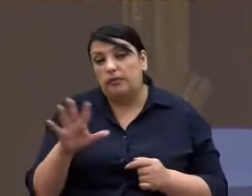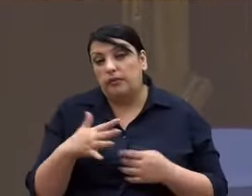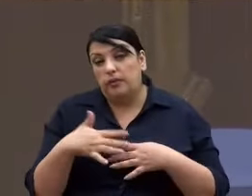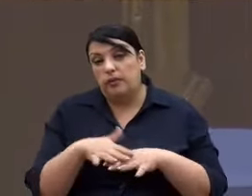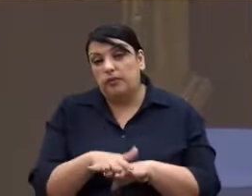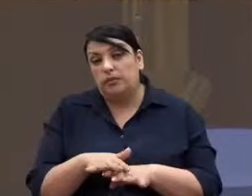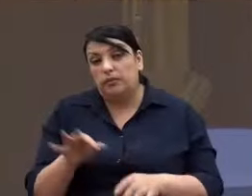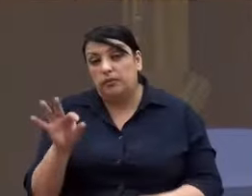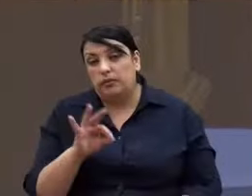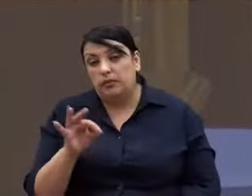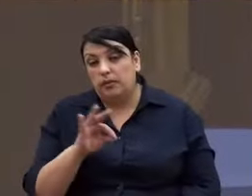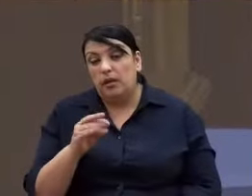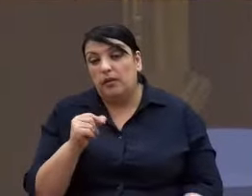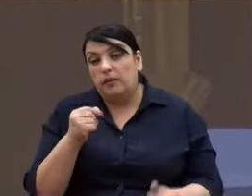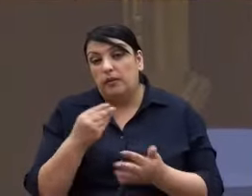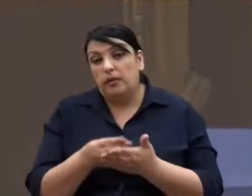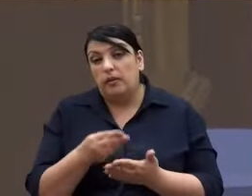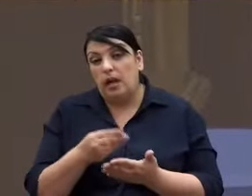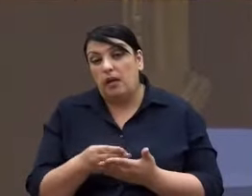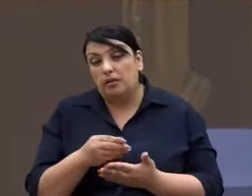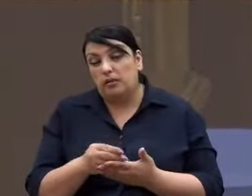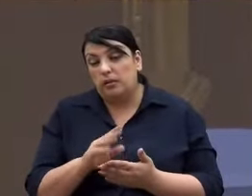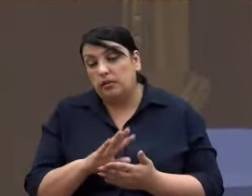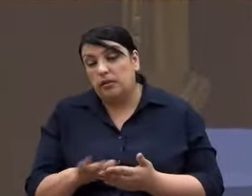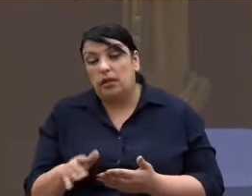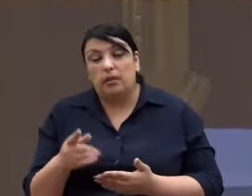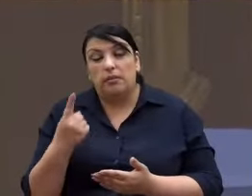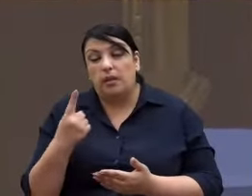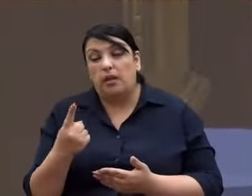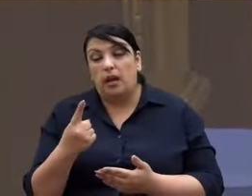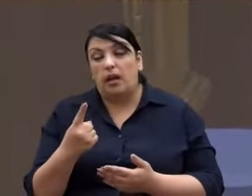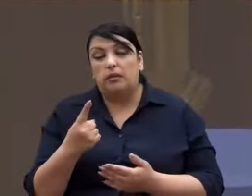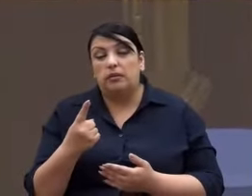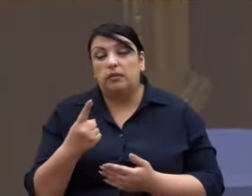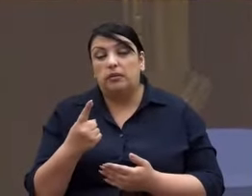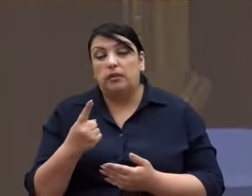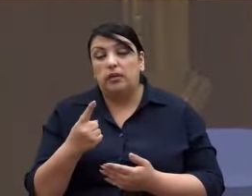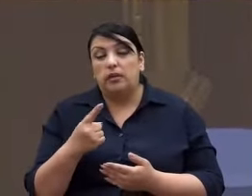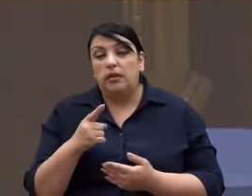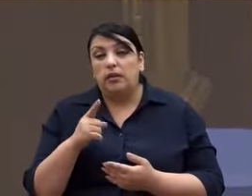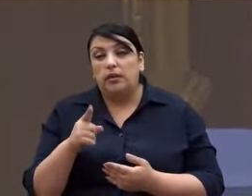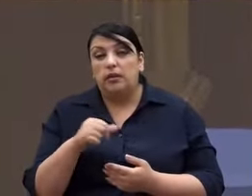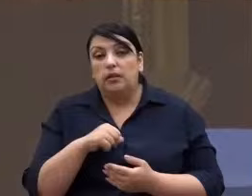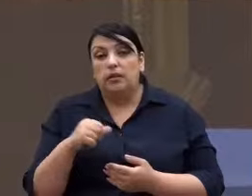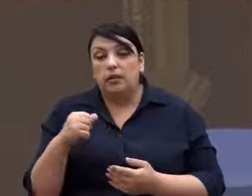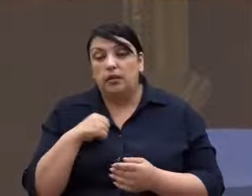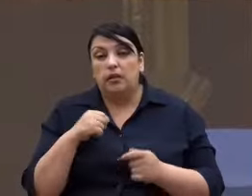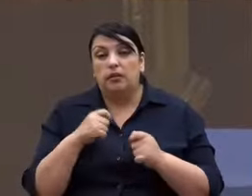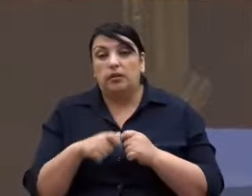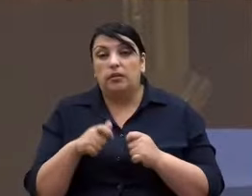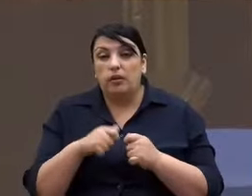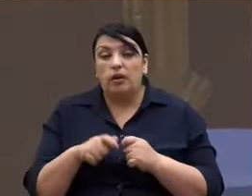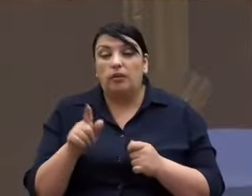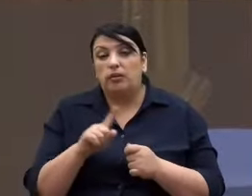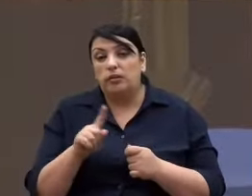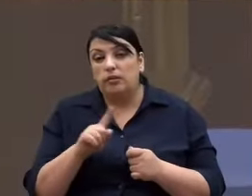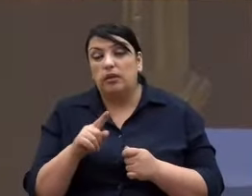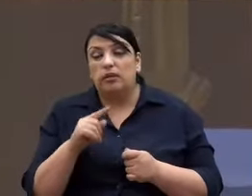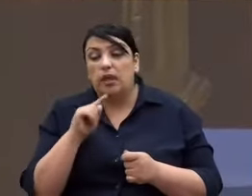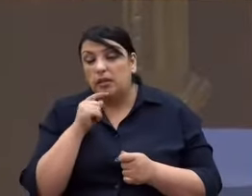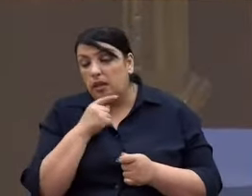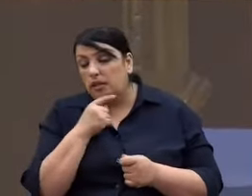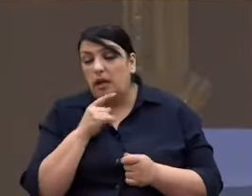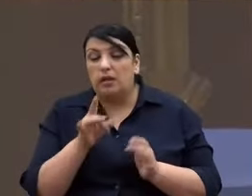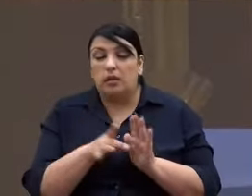ամենևին ֆինանսական աջակցություն չէ, դա նաև միայն ԵՄ-ն որպես ամենամեծ դոնոր լինելու հանգամանքը չէ, այլ դա տնտեսական,